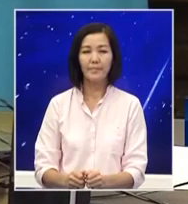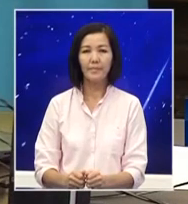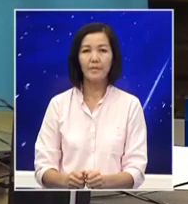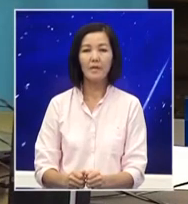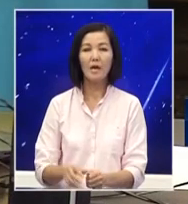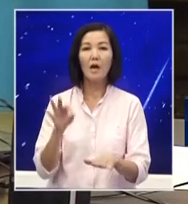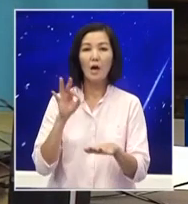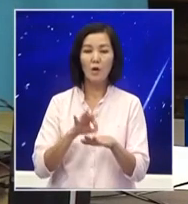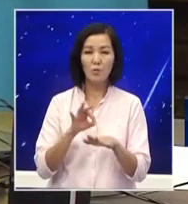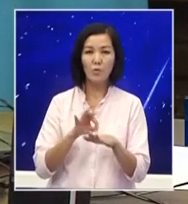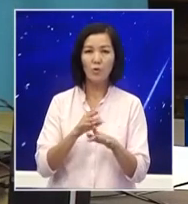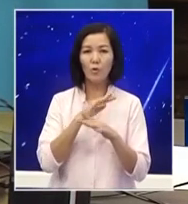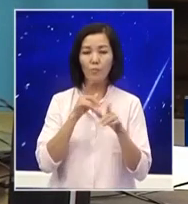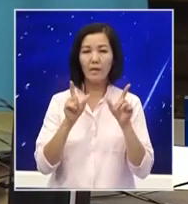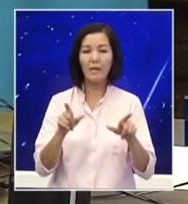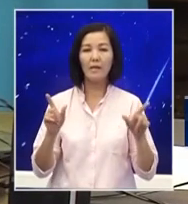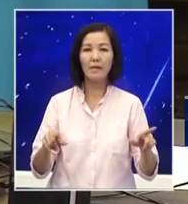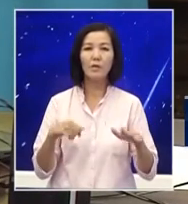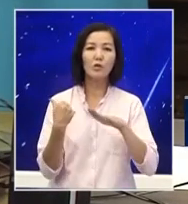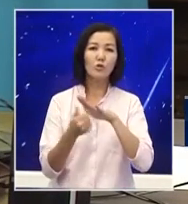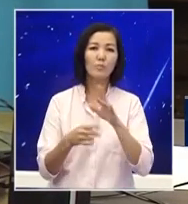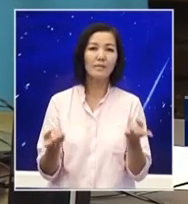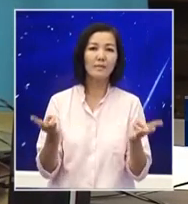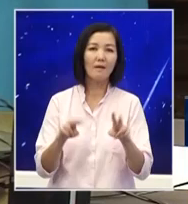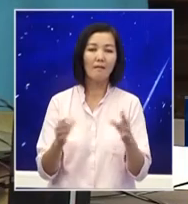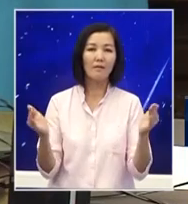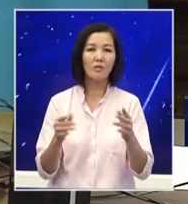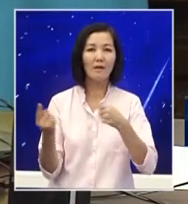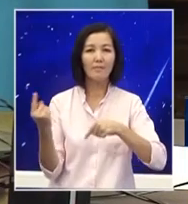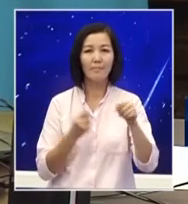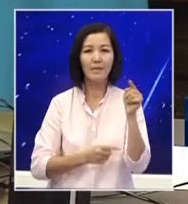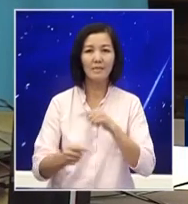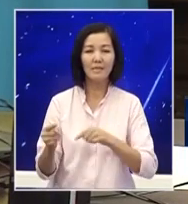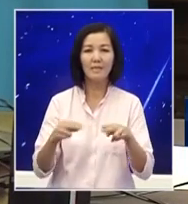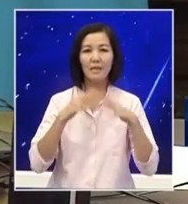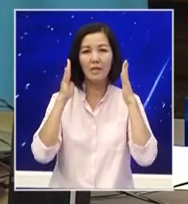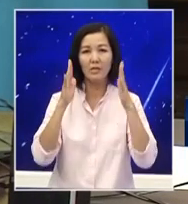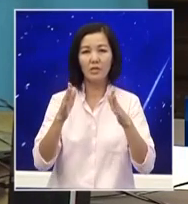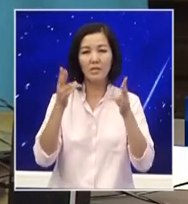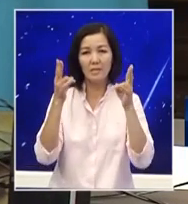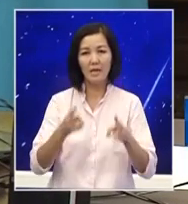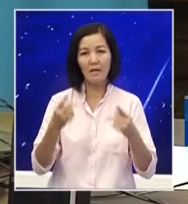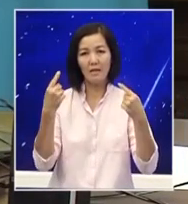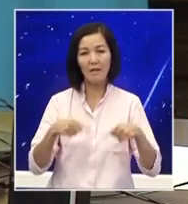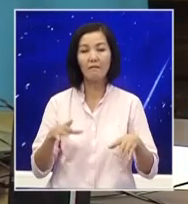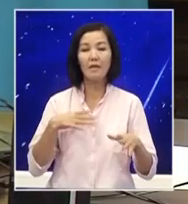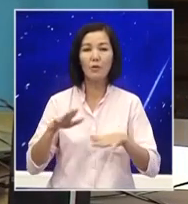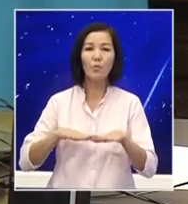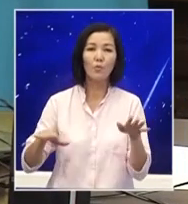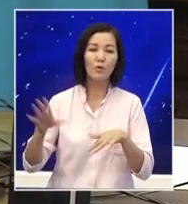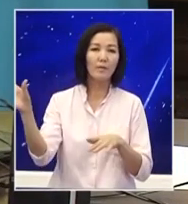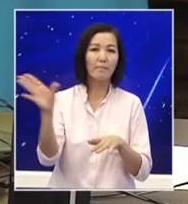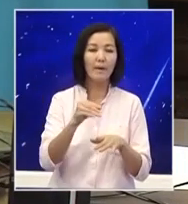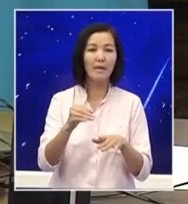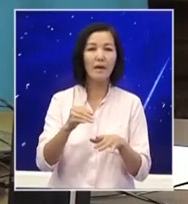Пандемия салдарынан көптеген адамдар жұмыссыз қалды. Шағын бизнес нысандарының жұмысына ерекше залал келді. Өңірдің ғана емес, бүкіл